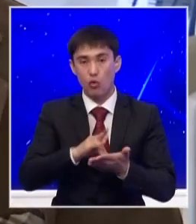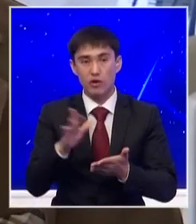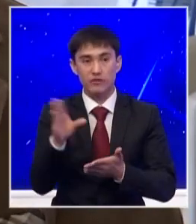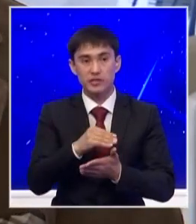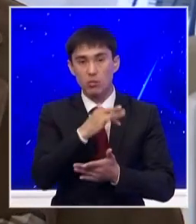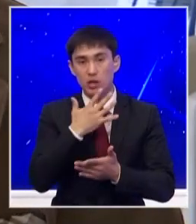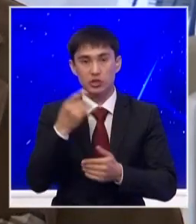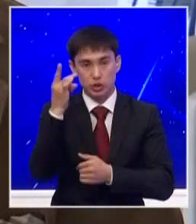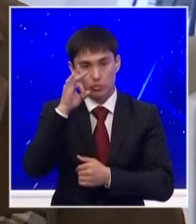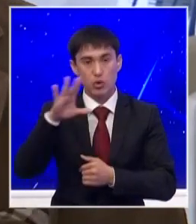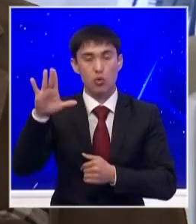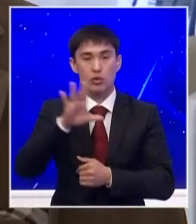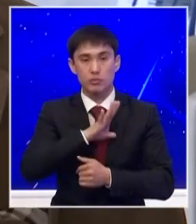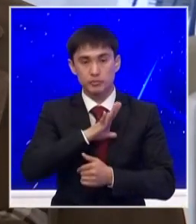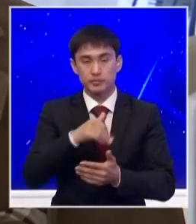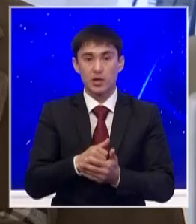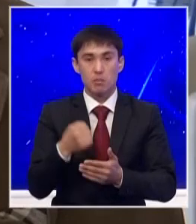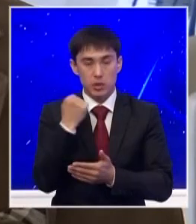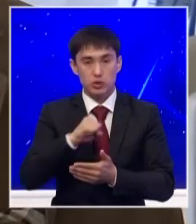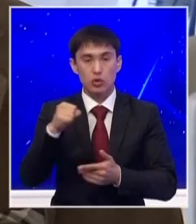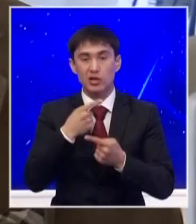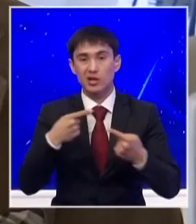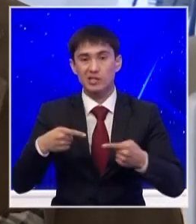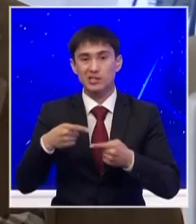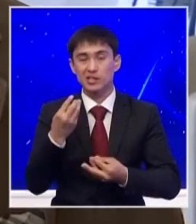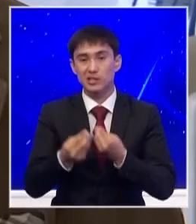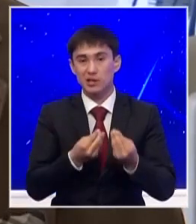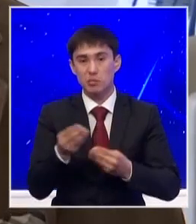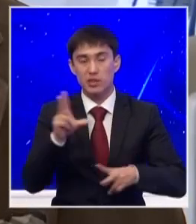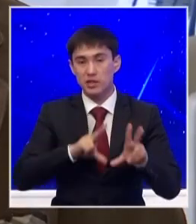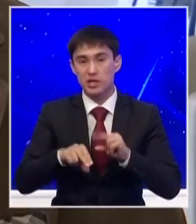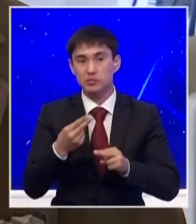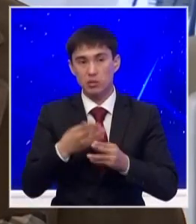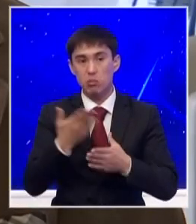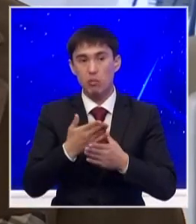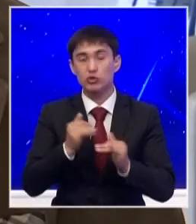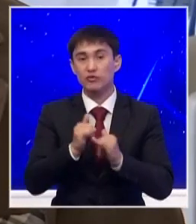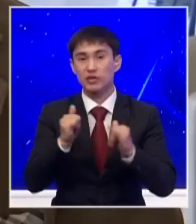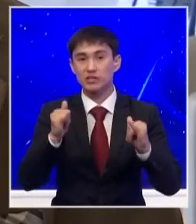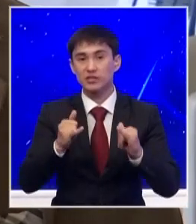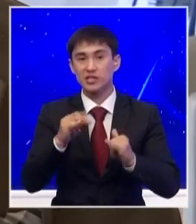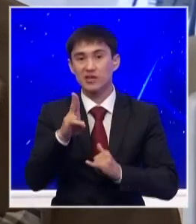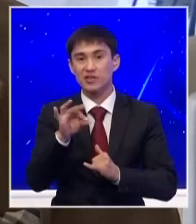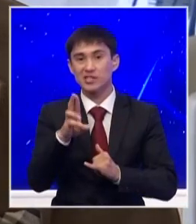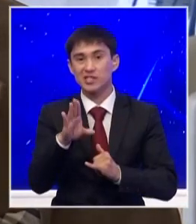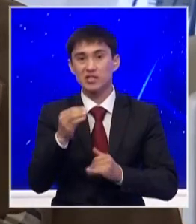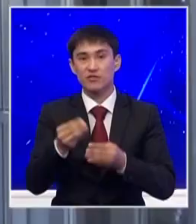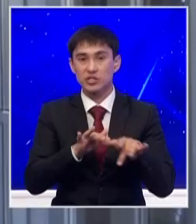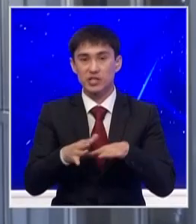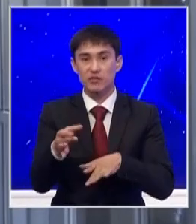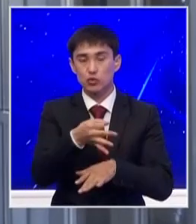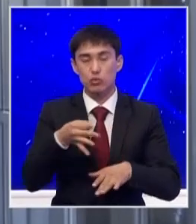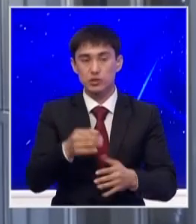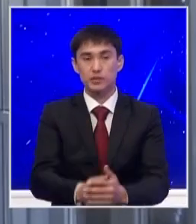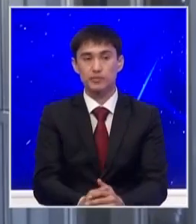все многочисленные чемпионы, призеры разных игр. Мы надеемся, это поможет в развитии квиз-движения в нашей области.